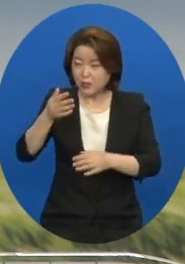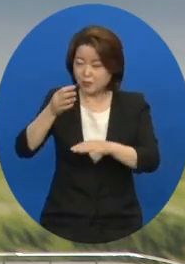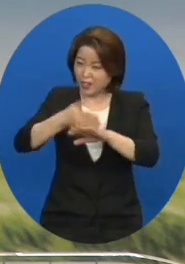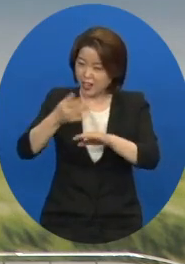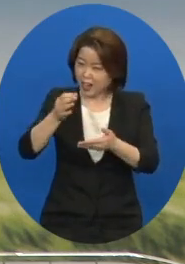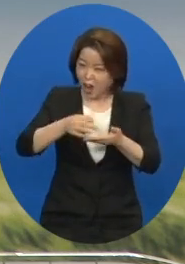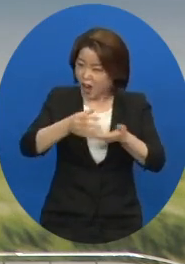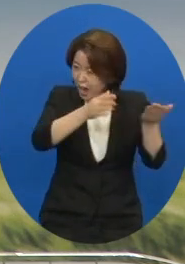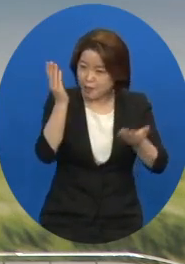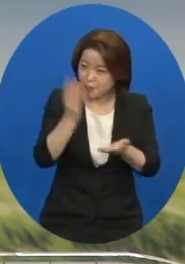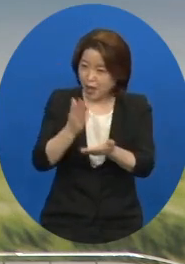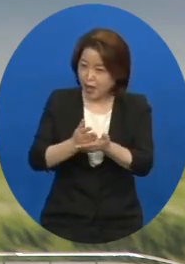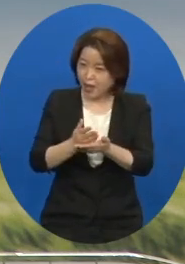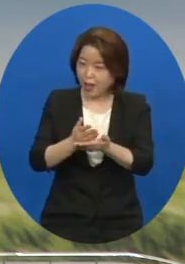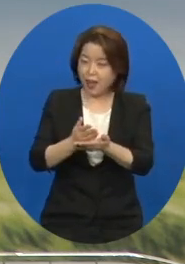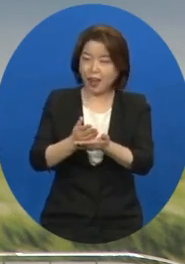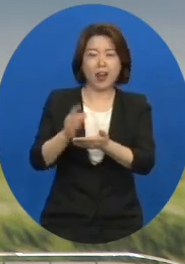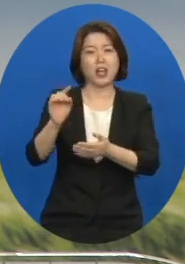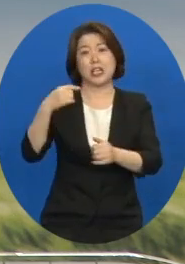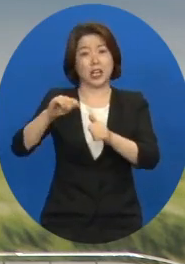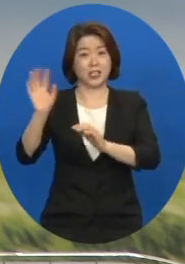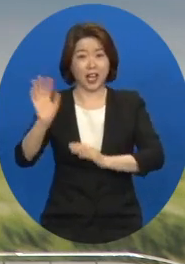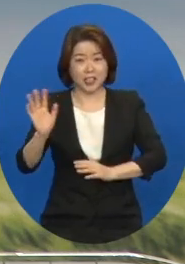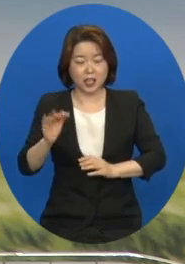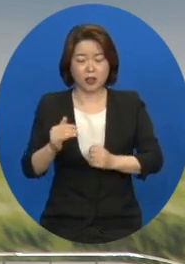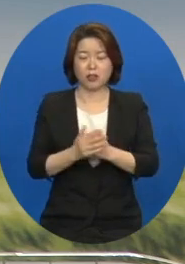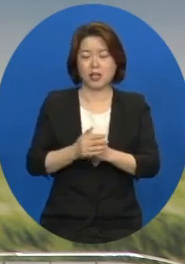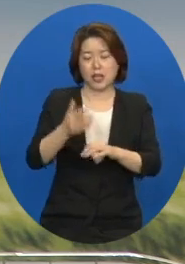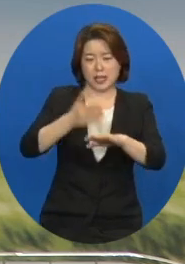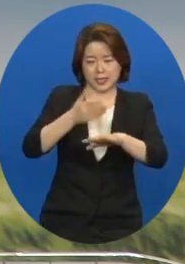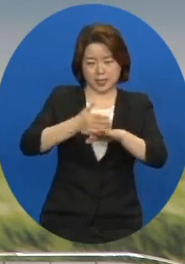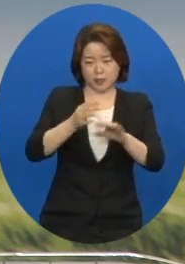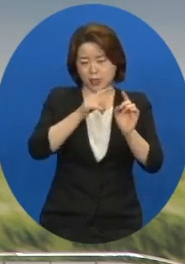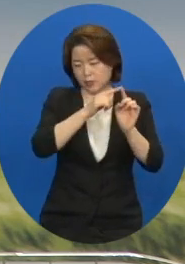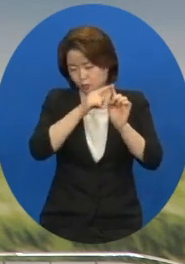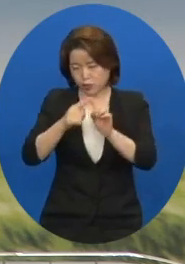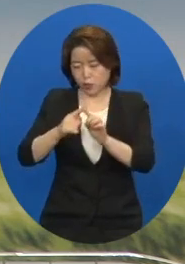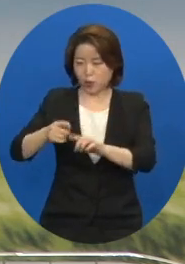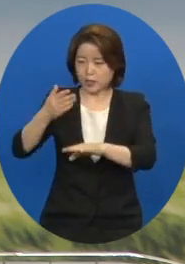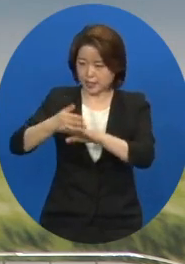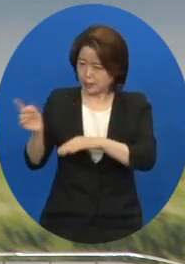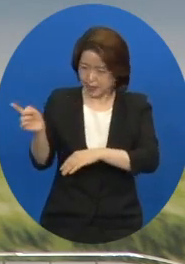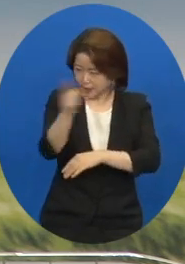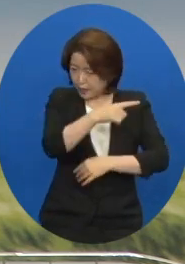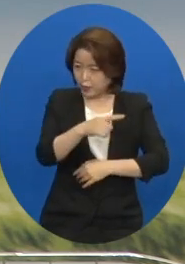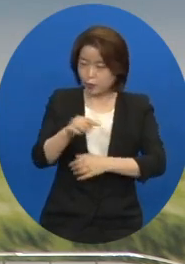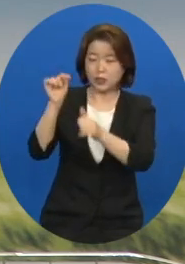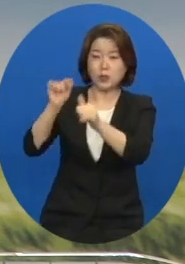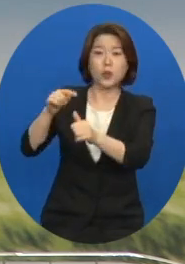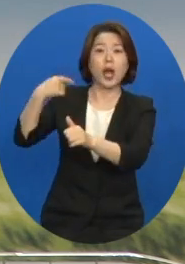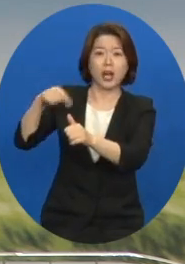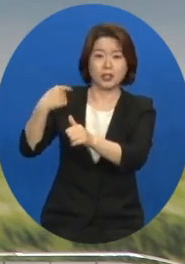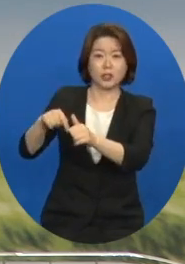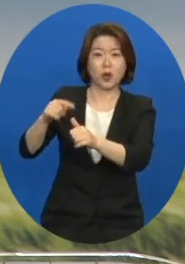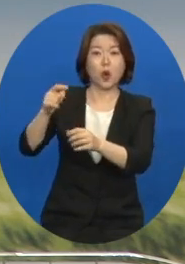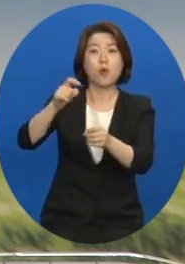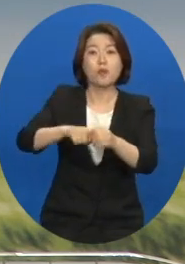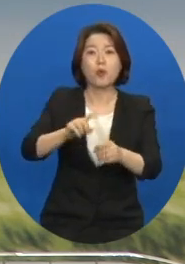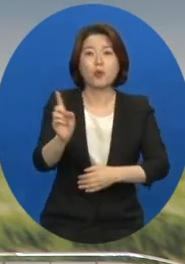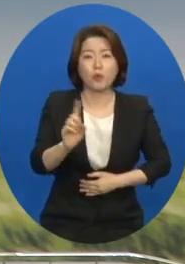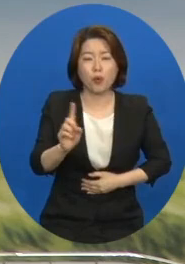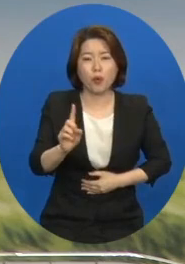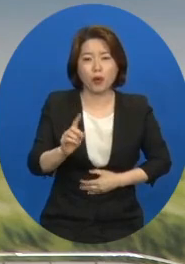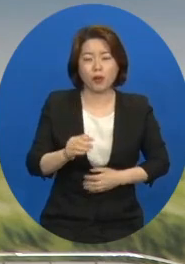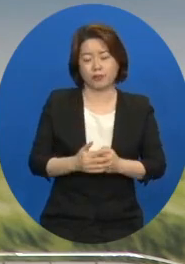어린아이에게 감사해야 될 것은 감사하게 시키잖아요. 여러분은 왜 그렇게 하시나요? 감사할